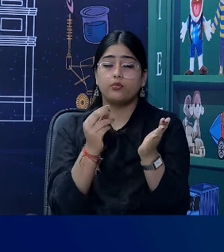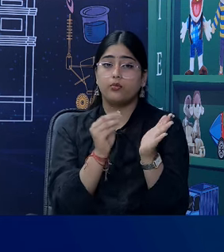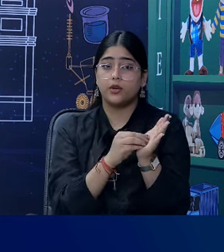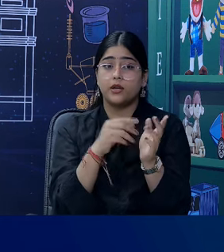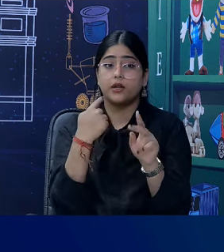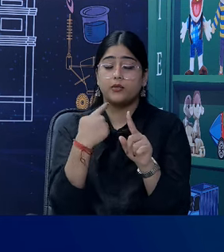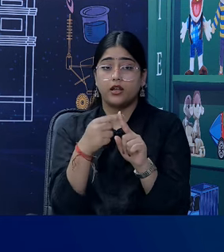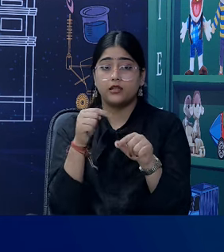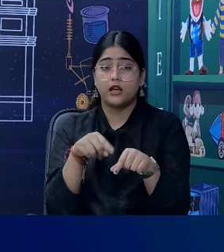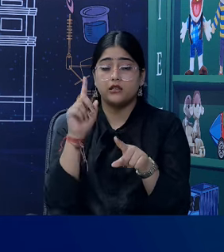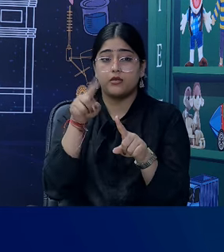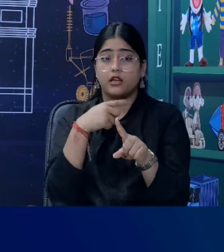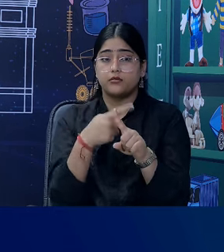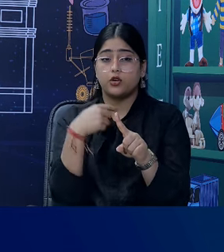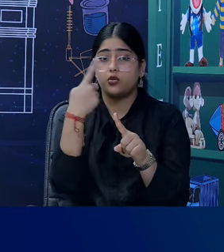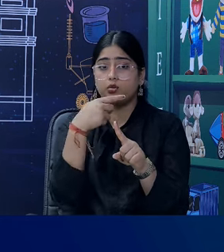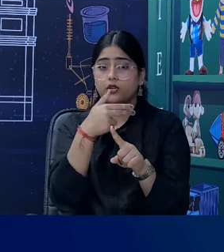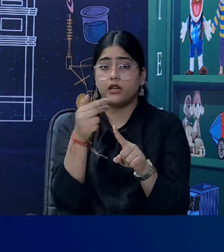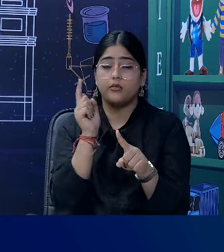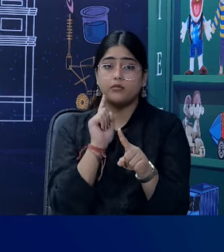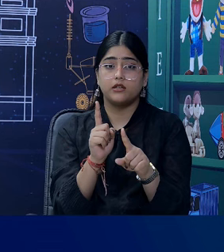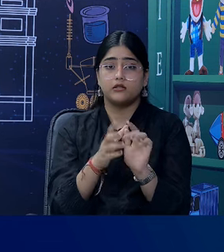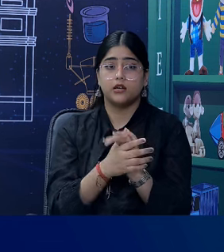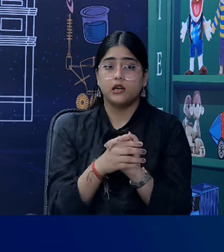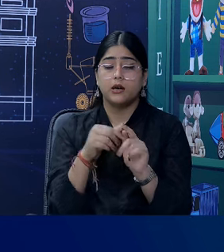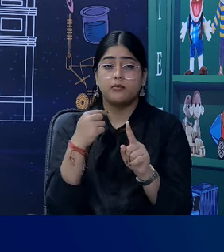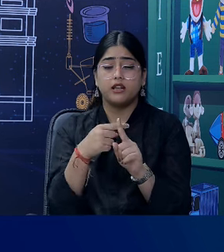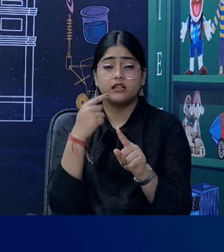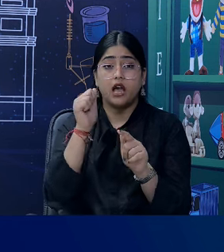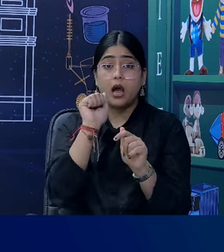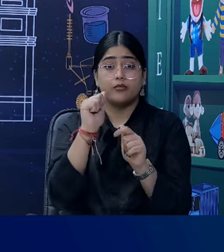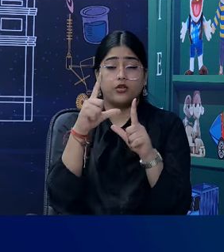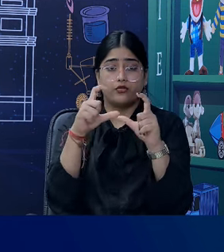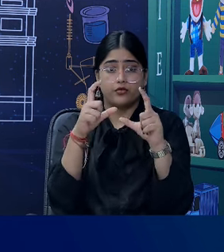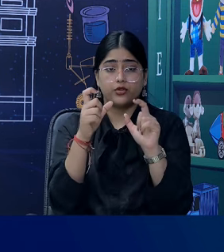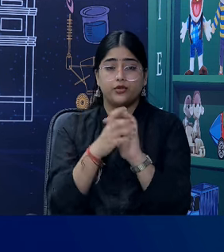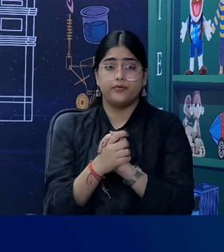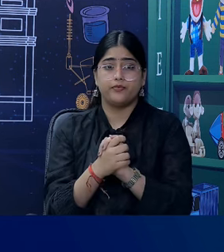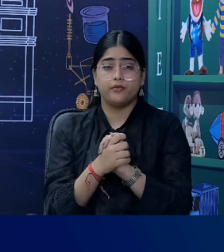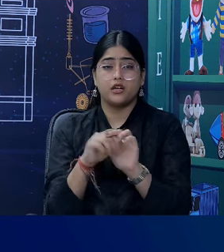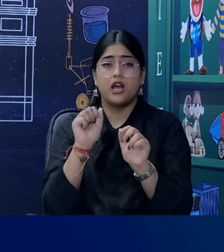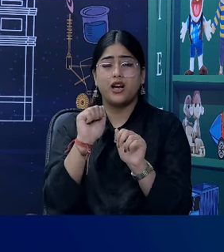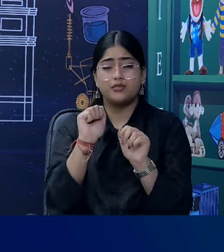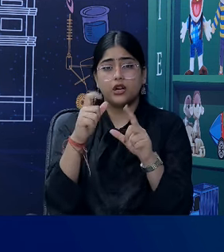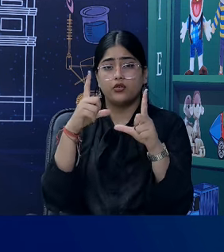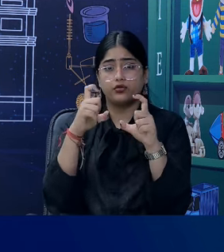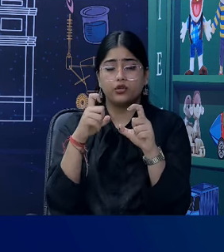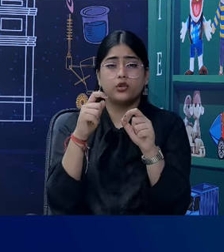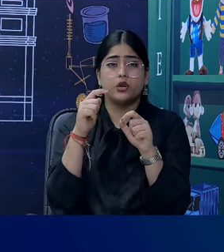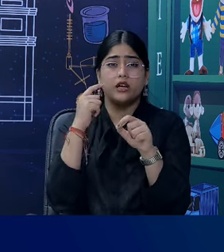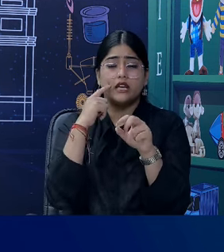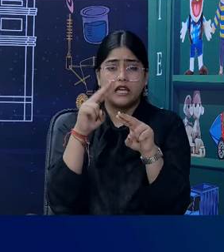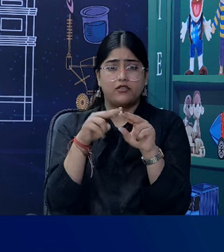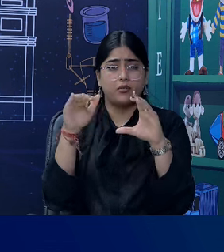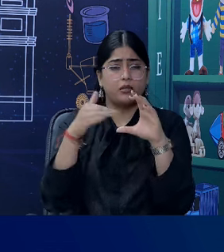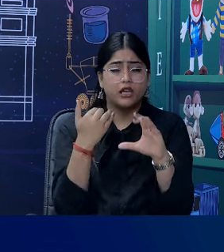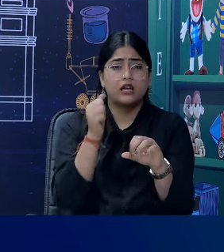टीचर जो मेहमान हमारे साथ उपस्थित हैं उनका भी नाम जरूर लिखिए आपकी फोटोग्राफ जो है आपकी आपका चित्र जो है वह पूरी तरह से ऐच्छिक है